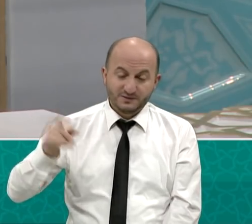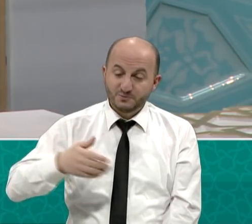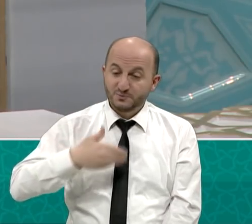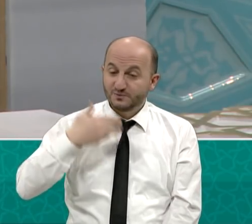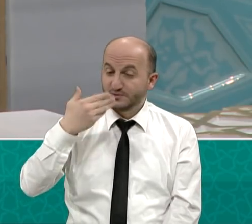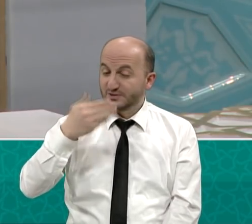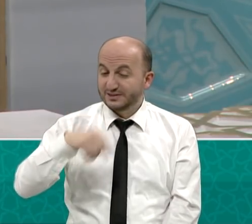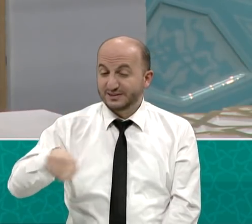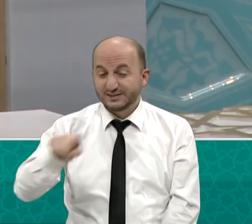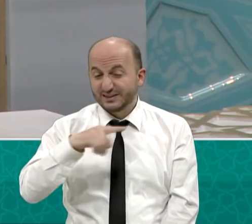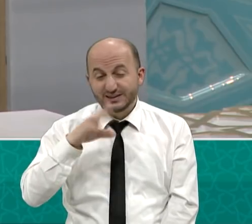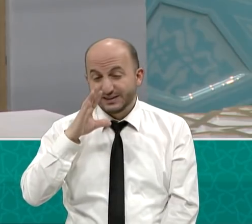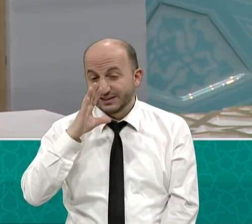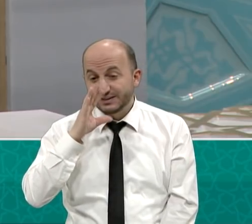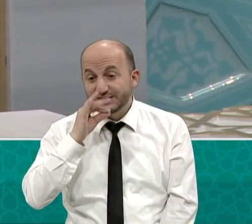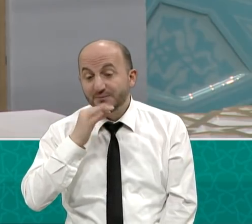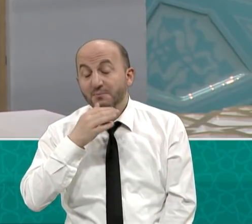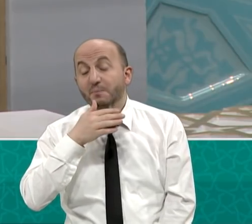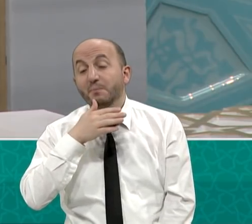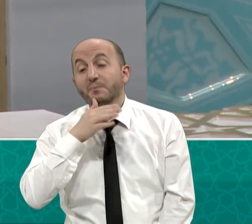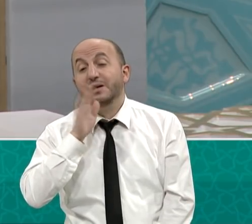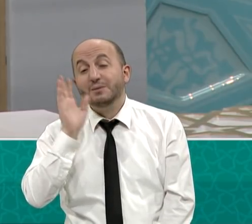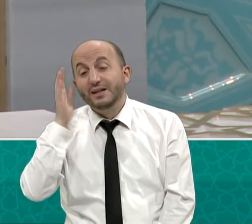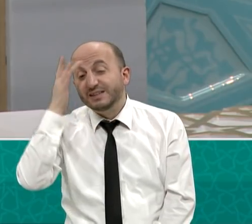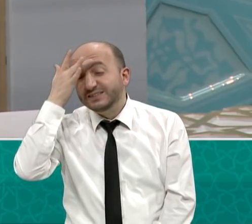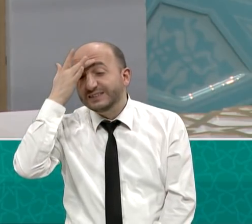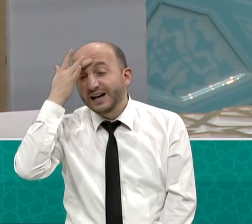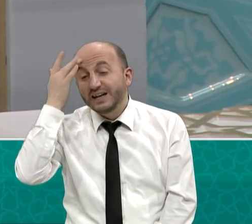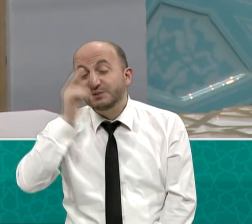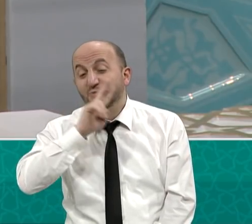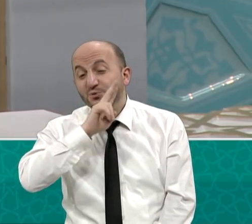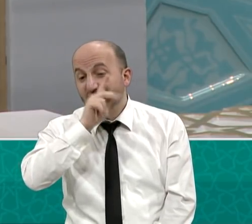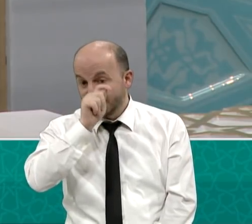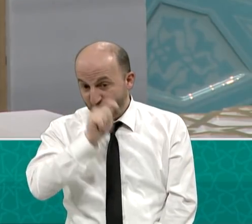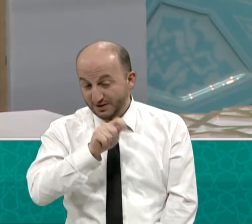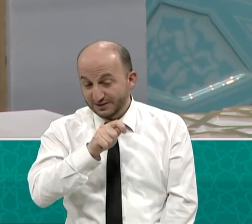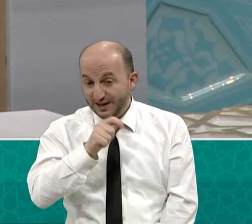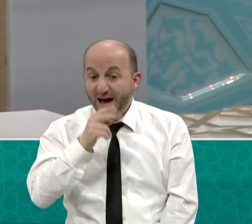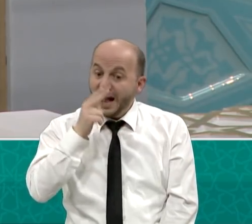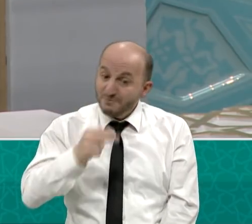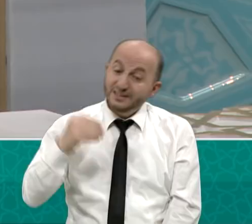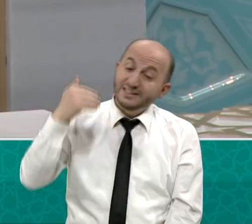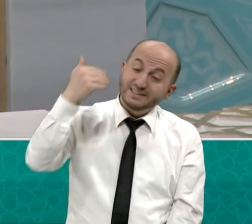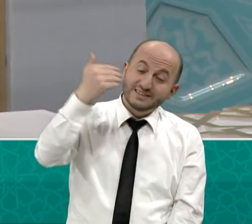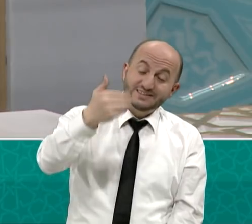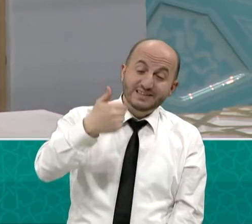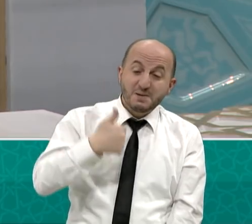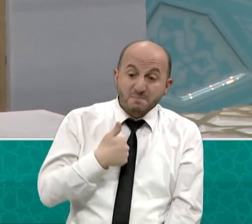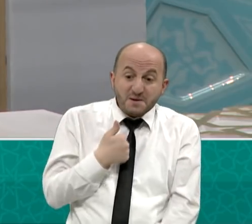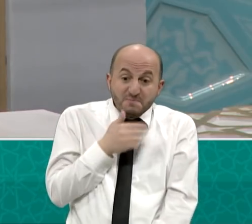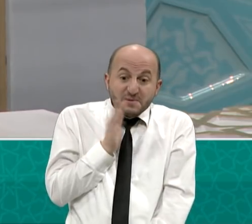kim bilmeyerek cahilane bir günah işler de hemen arkasından yahu ben bunu bilmiyordum